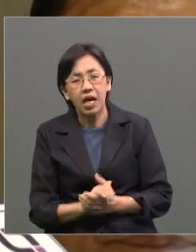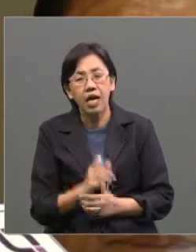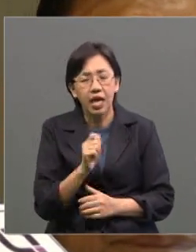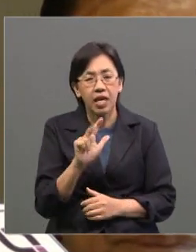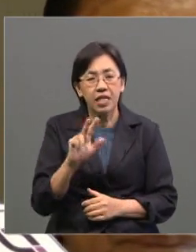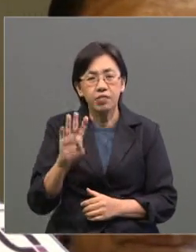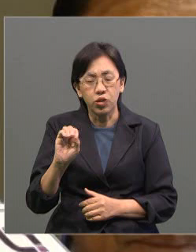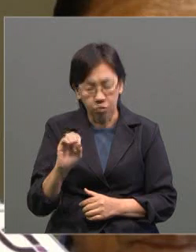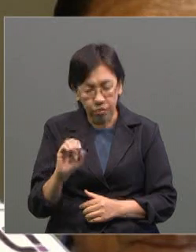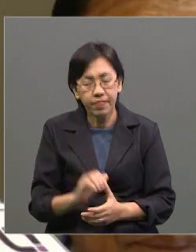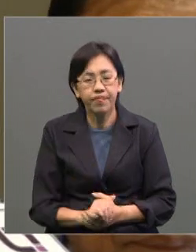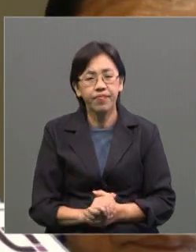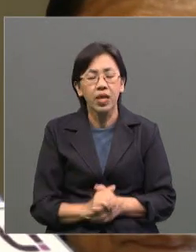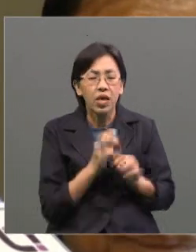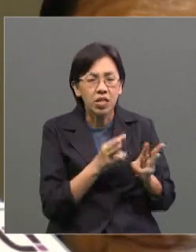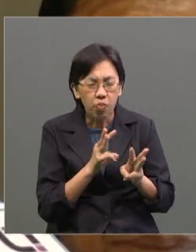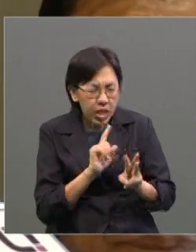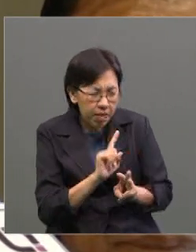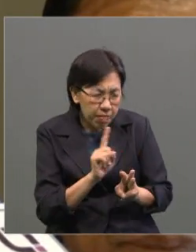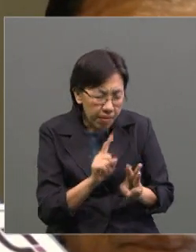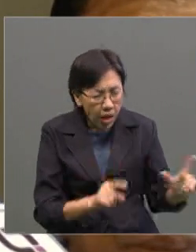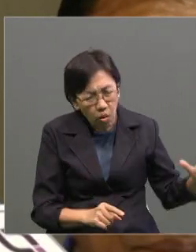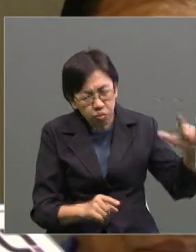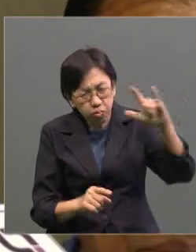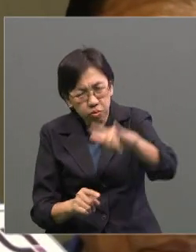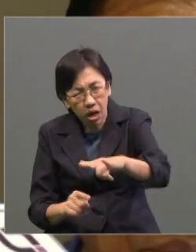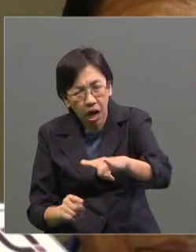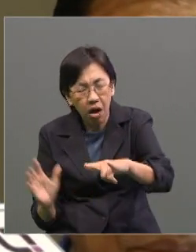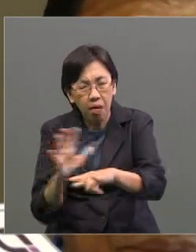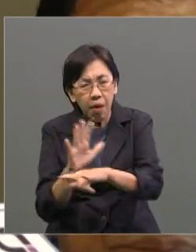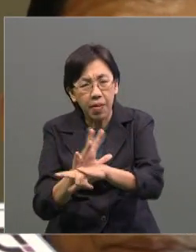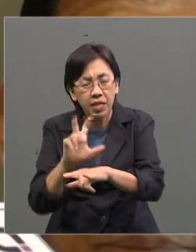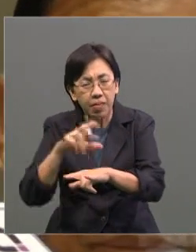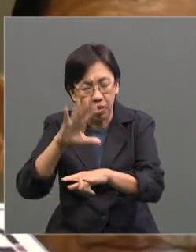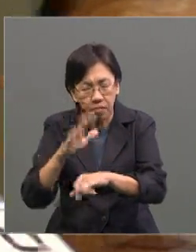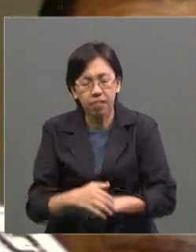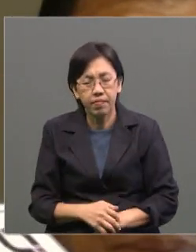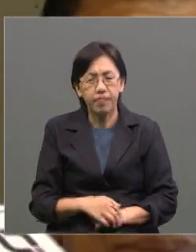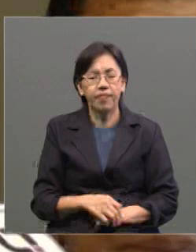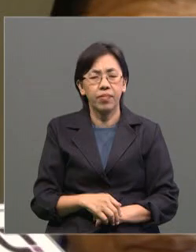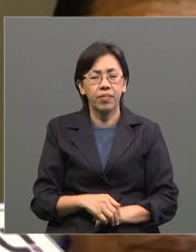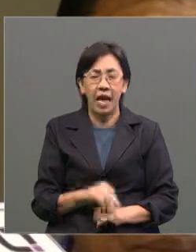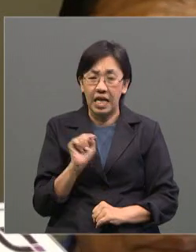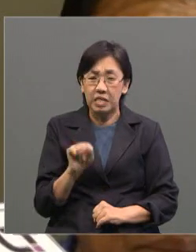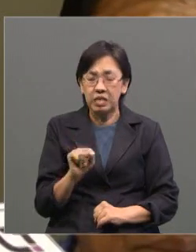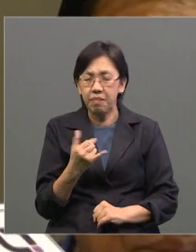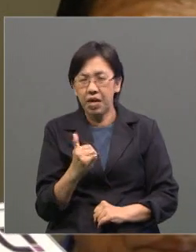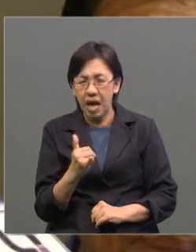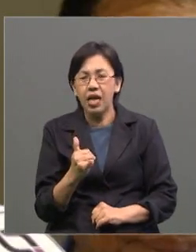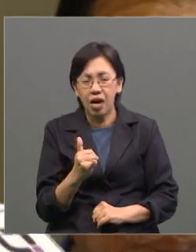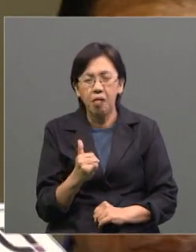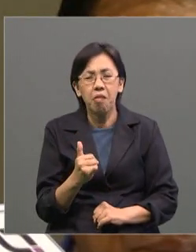ช้ A340 แต่ว่าวิธีการจัดที่นั่งเขาเอามาได้ไฟนึงประมาณ300คนนะครับก็อาจจะเร็วที่สุด